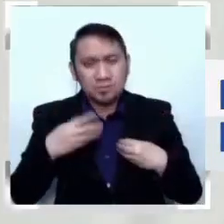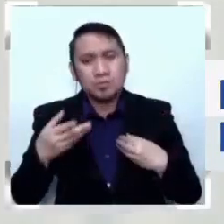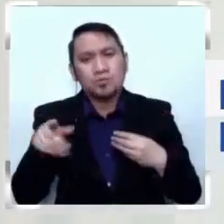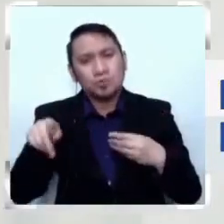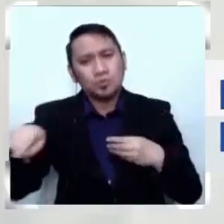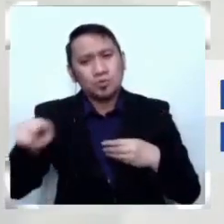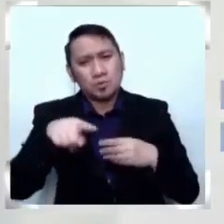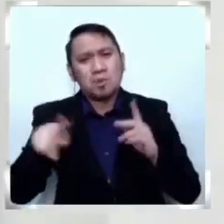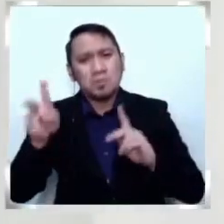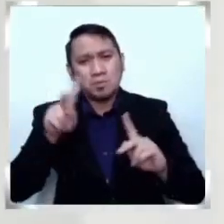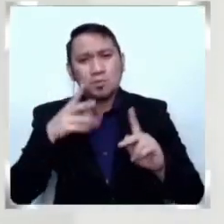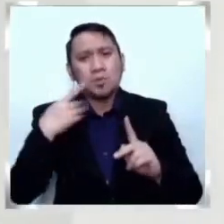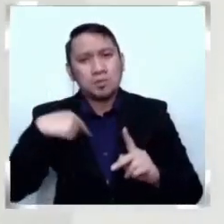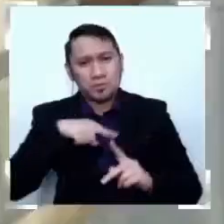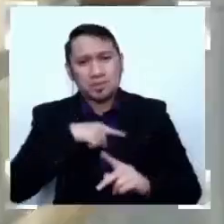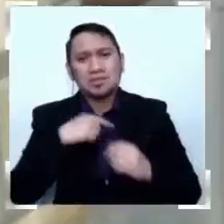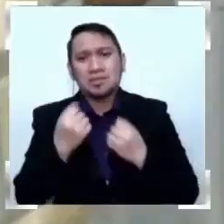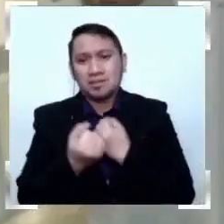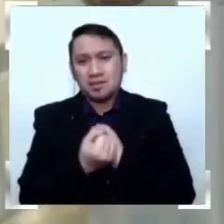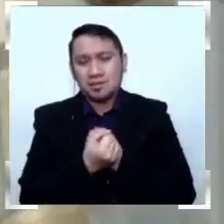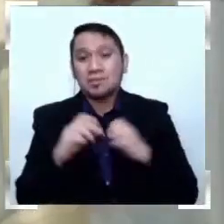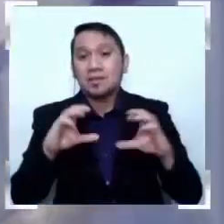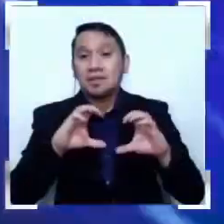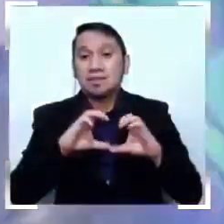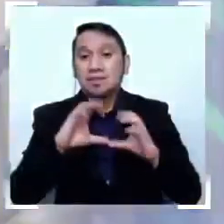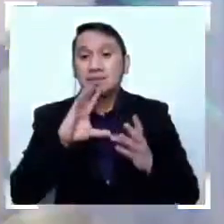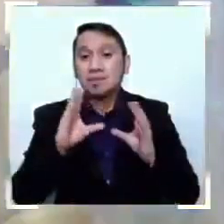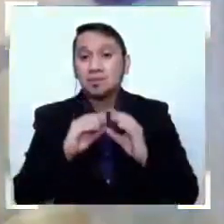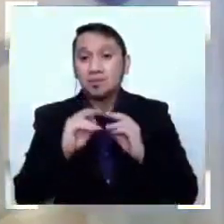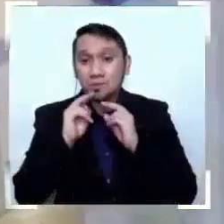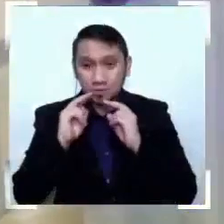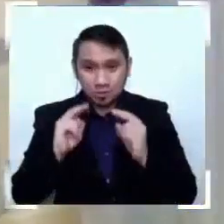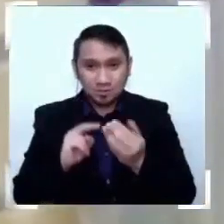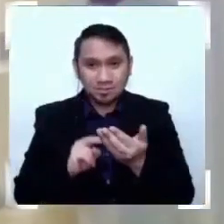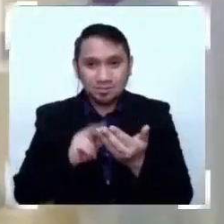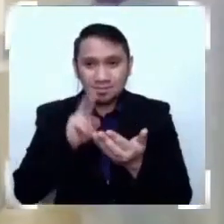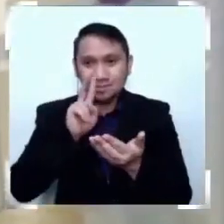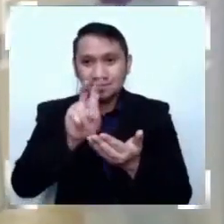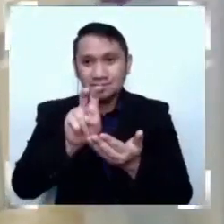Para sa GMA Integrated News, Raffy Tima ang inyong saksi.